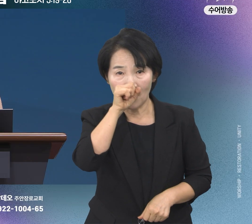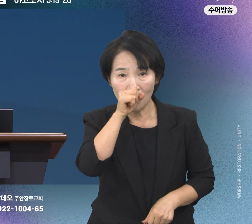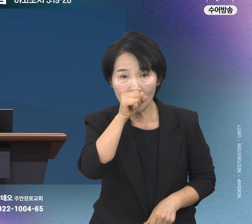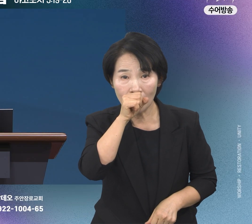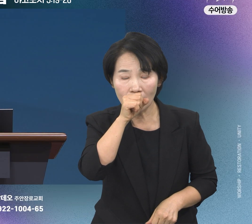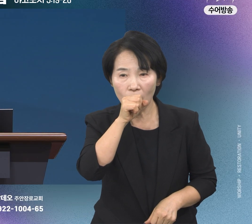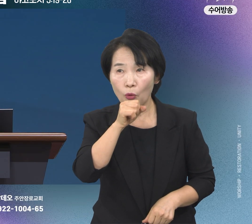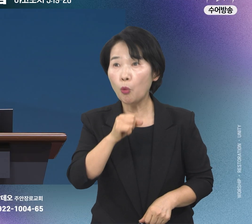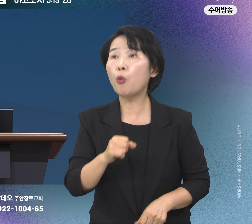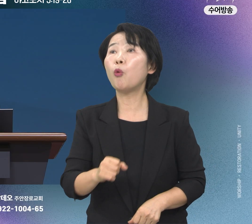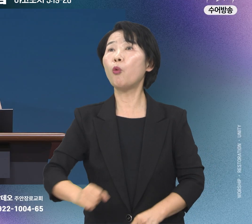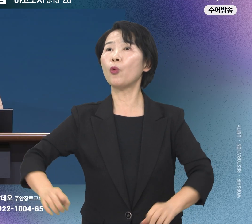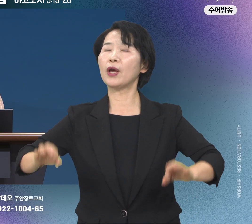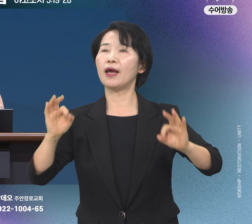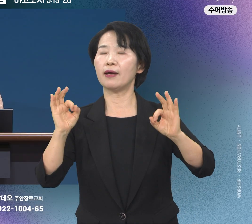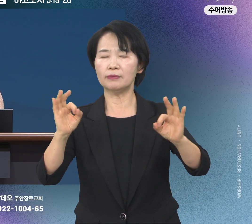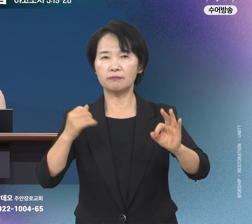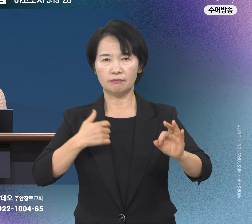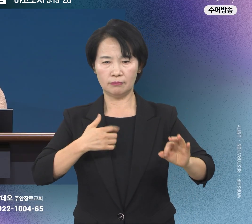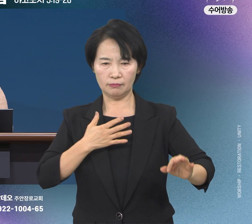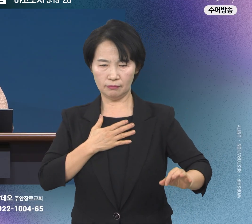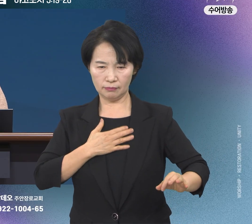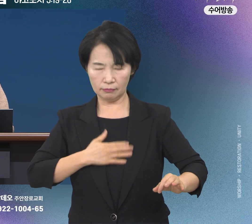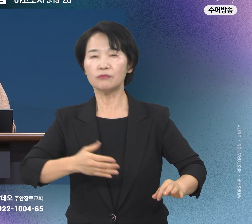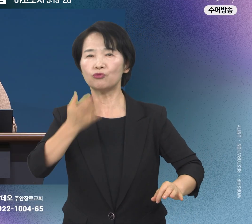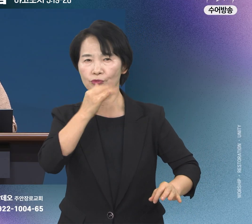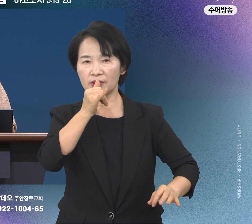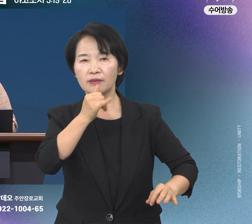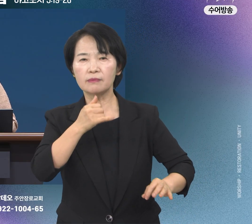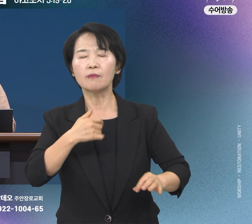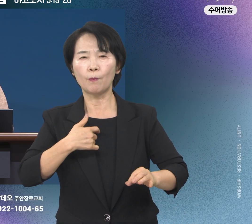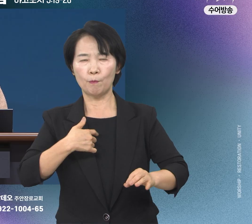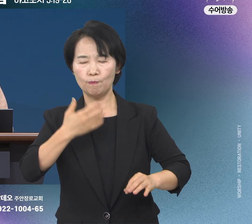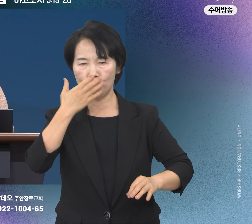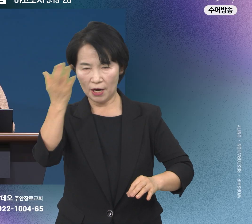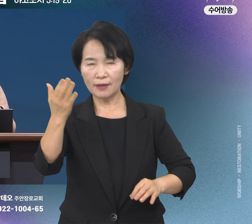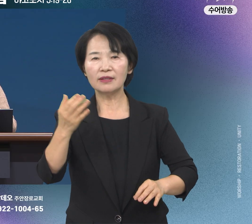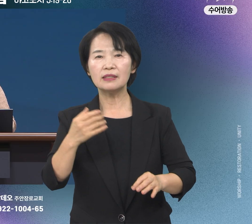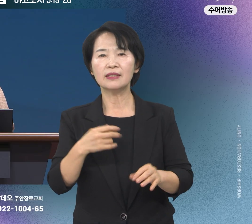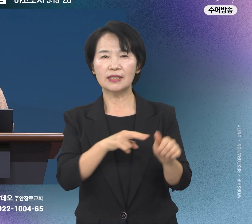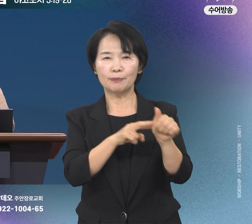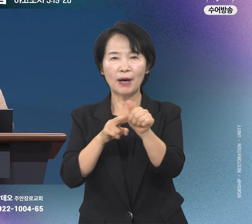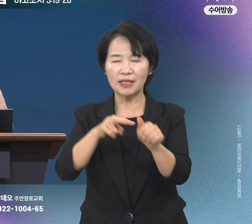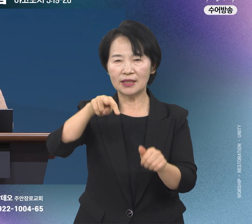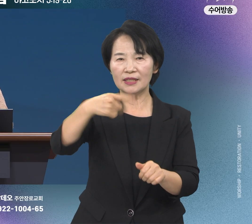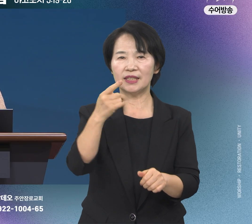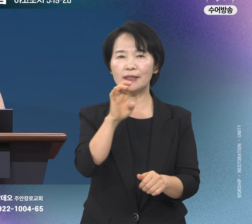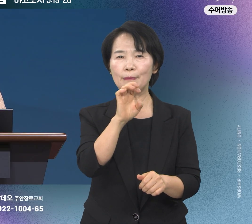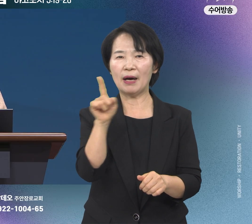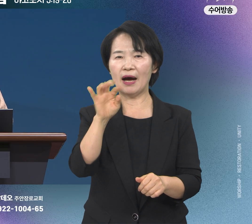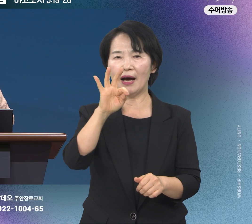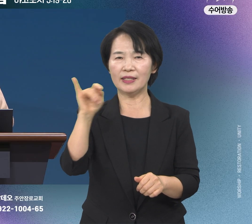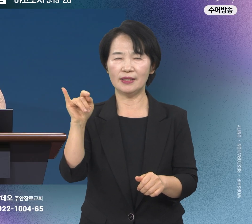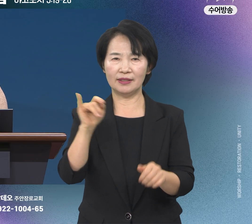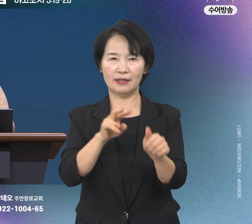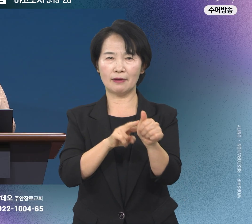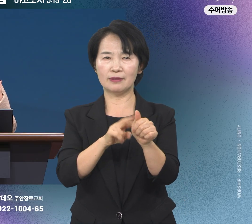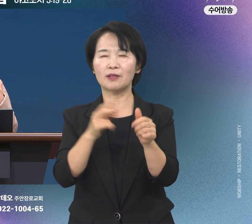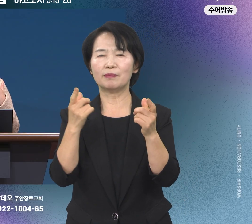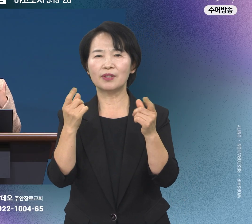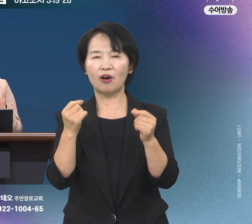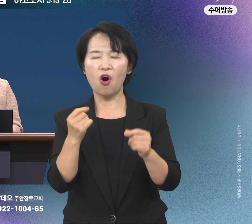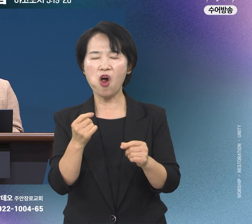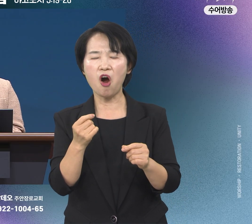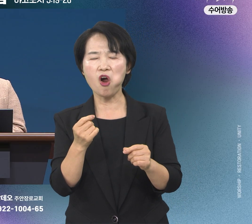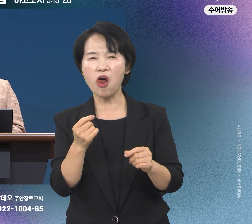정말 재밌고 행복한 신앙생활을 스파이를 하면 잘 못하겠지만 그래도 내 신앙을 하나님 앞에